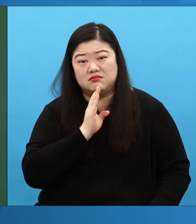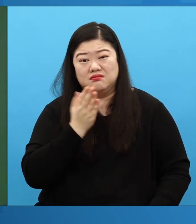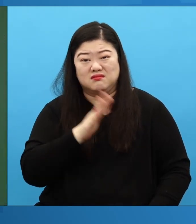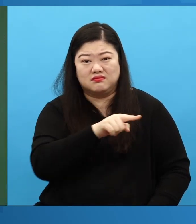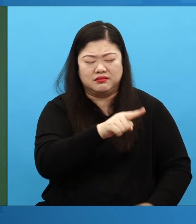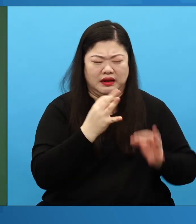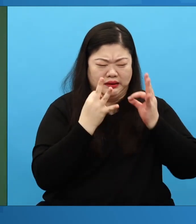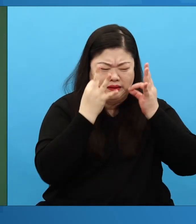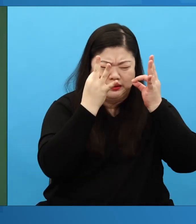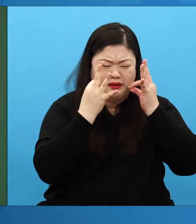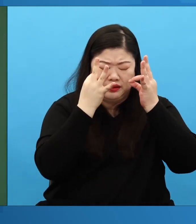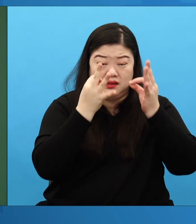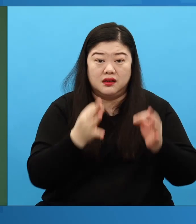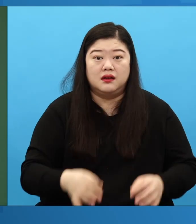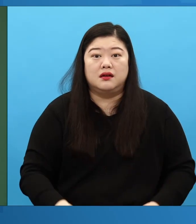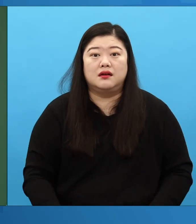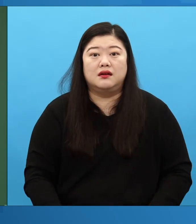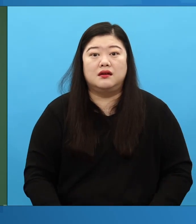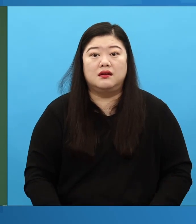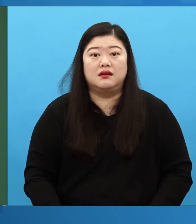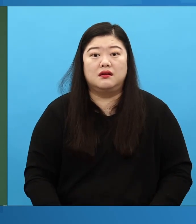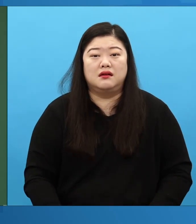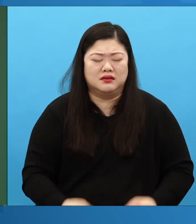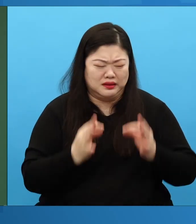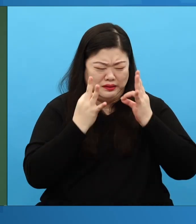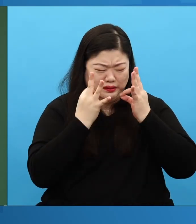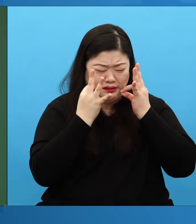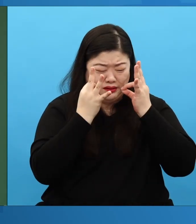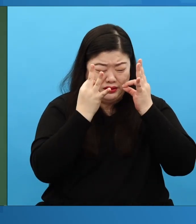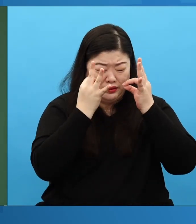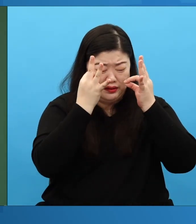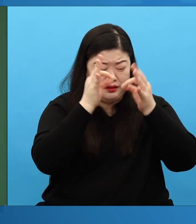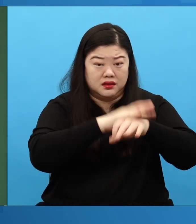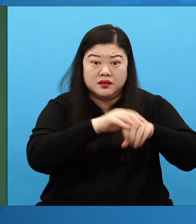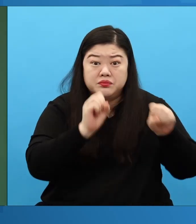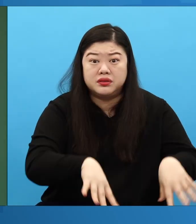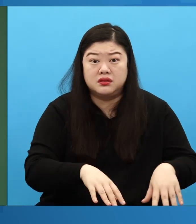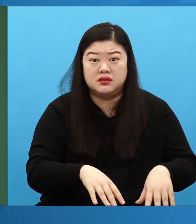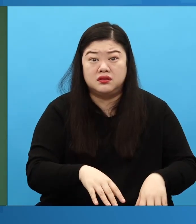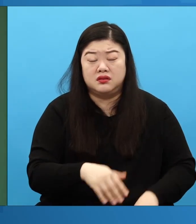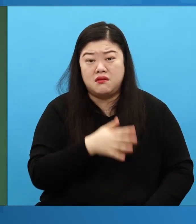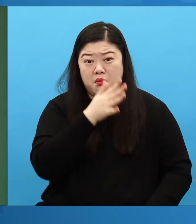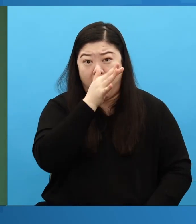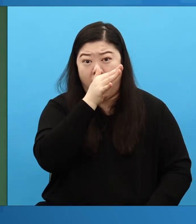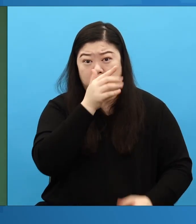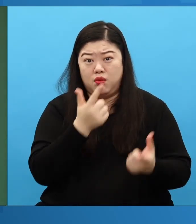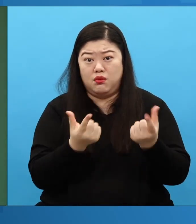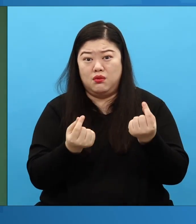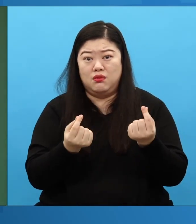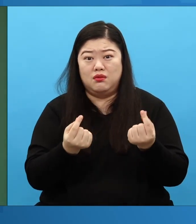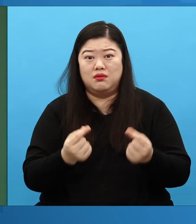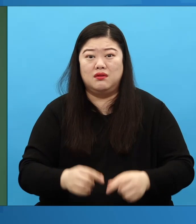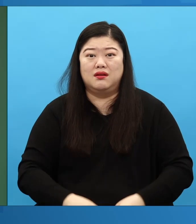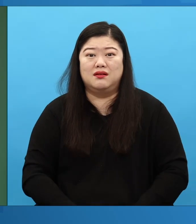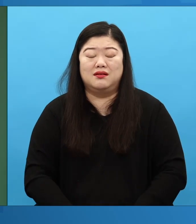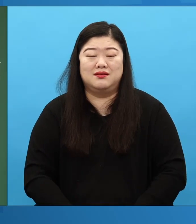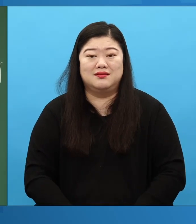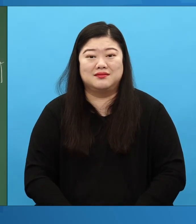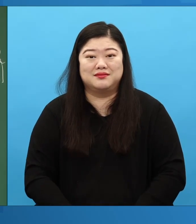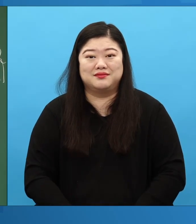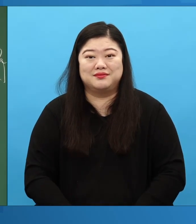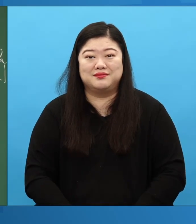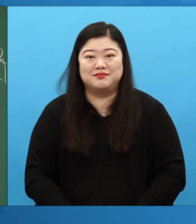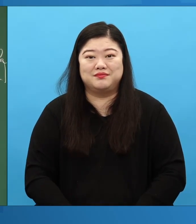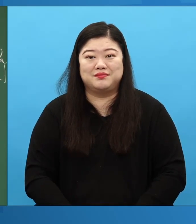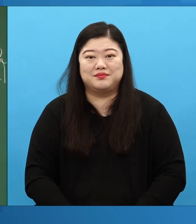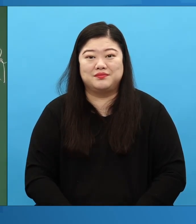중요한 건 말을 자꾸 하게 듣게 되죠. And when you come 그처럼 to 바보가 없어요. When you come to church, there's no other thing that's more foolish than coming here listening to the words of people instead of the 그럼 words